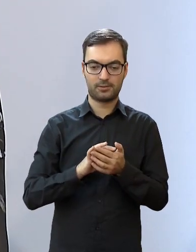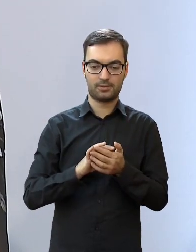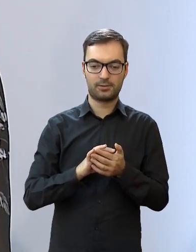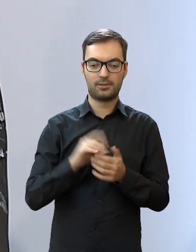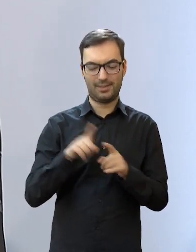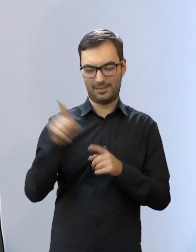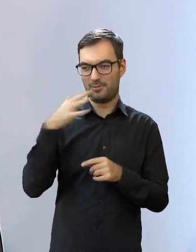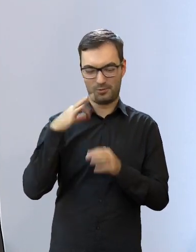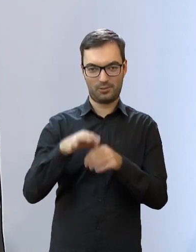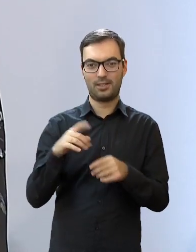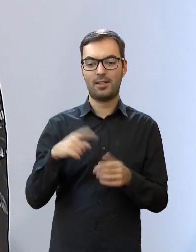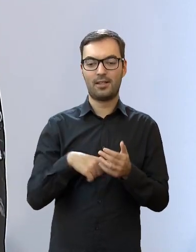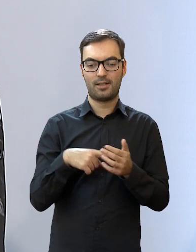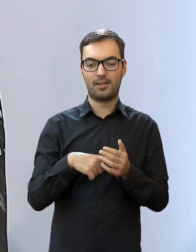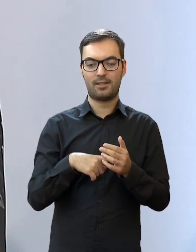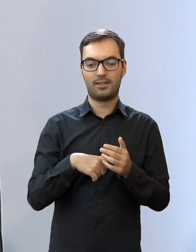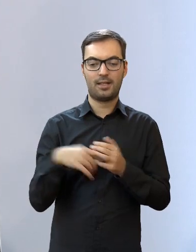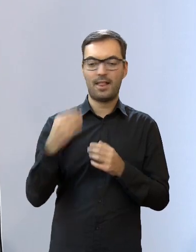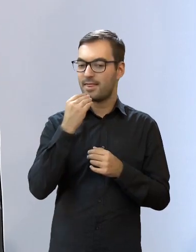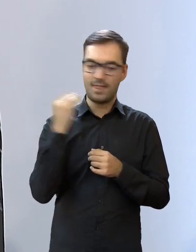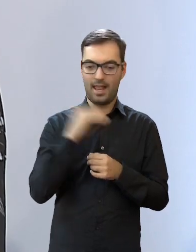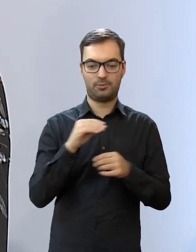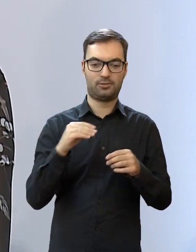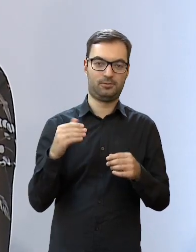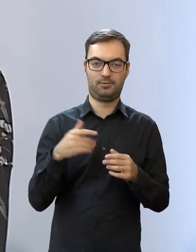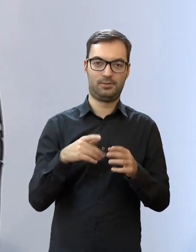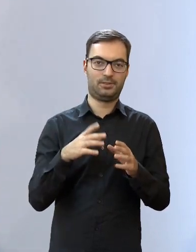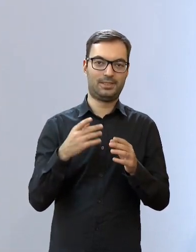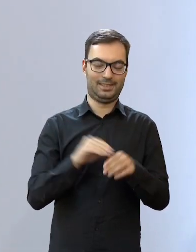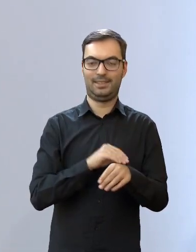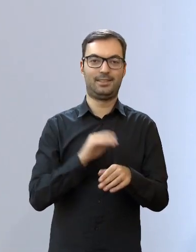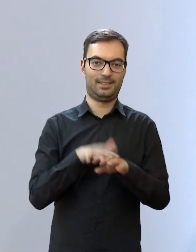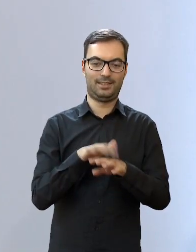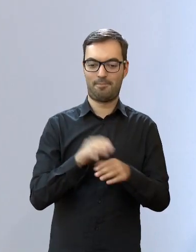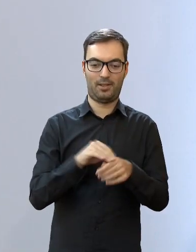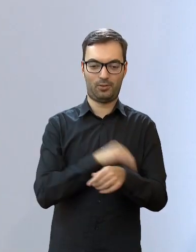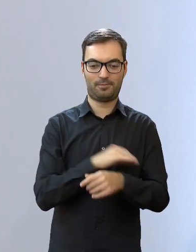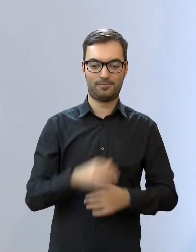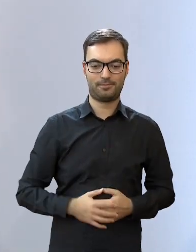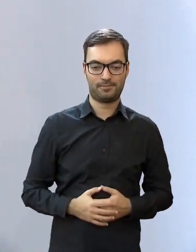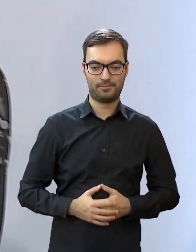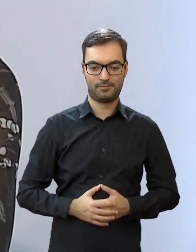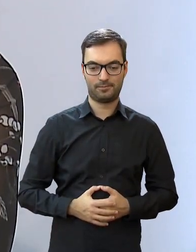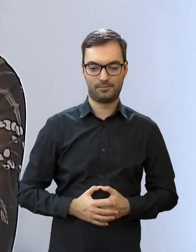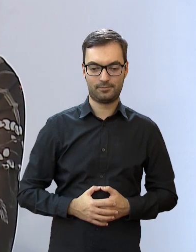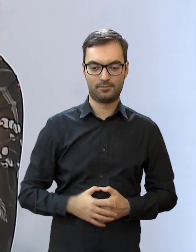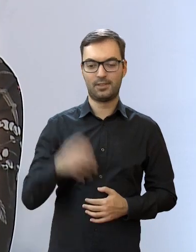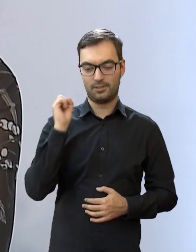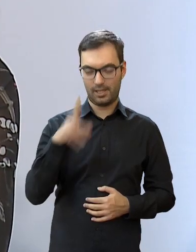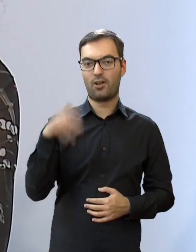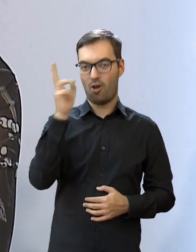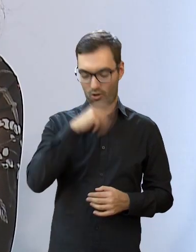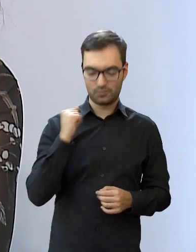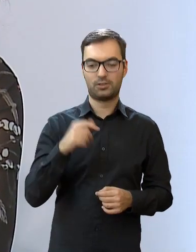mówi, jest docelowo najlepszy z możliwych. Czy ja się wytam, że to logo było przy Panu? Tak, oczywiście.